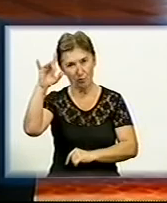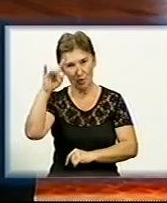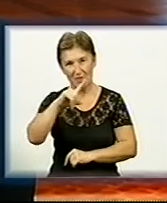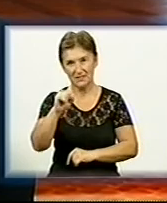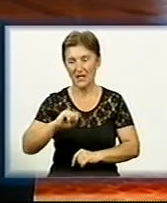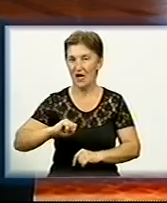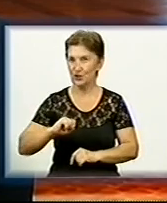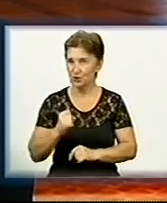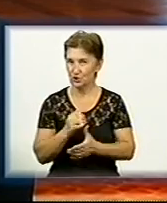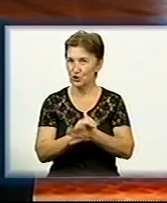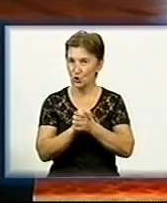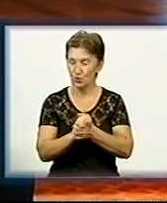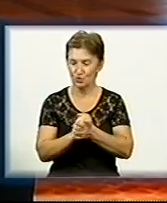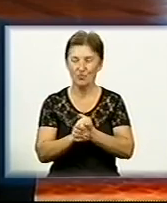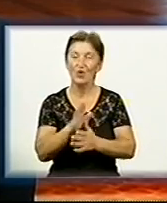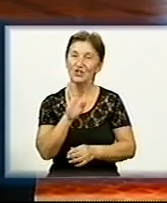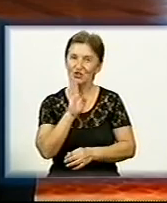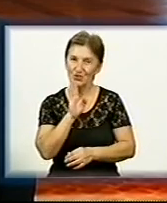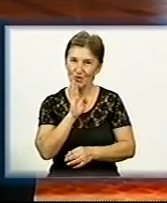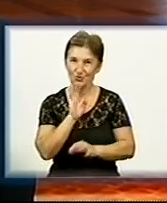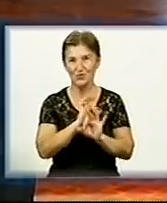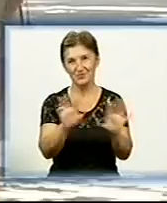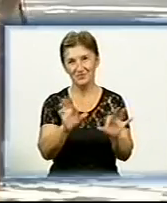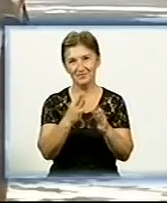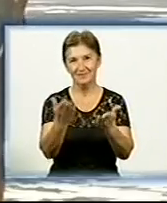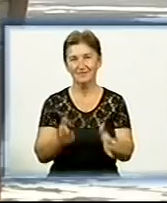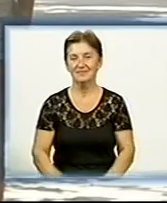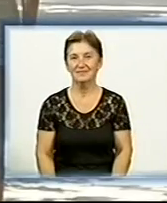зокрема жіночу, у матеріалі Маргарити Гетман.